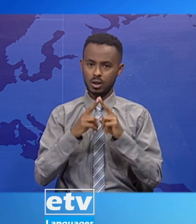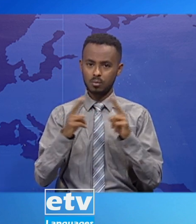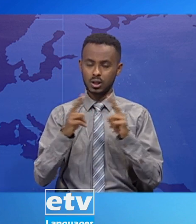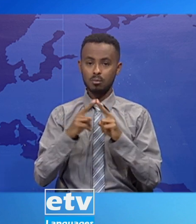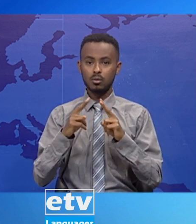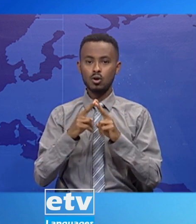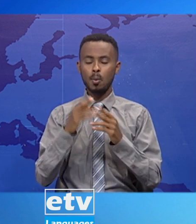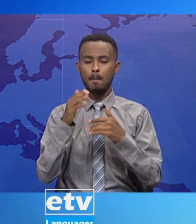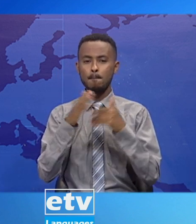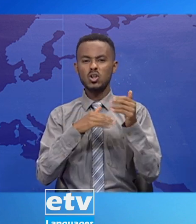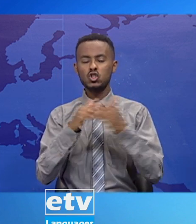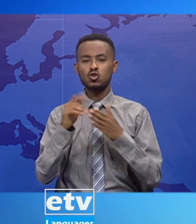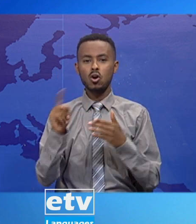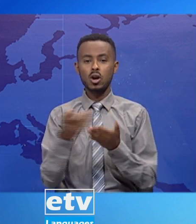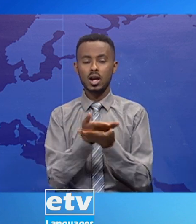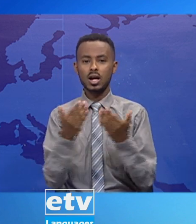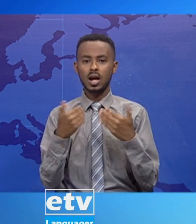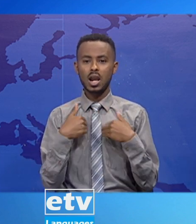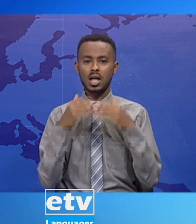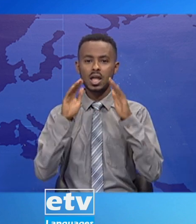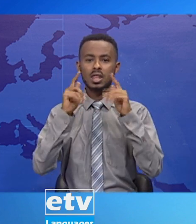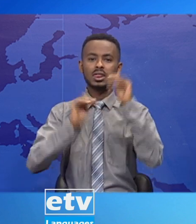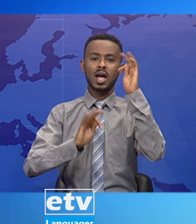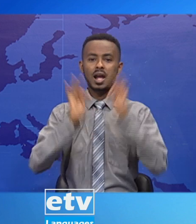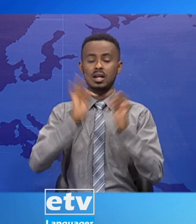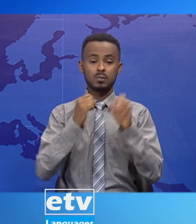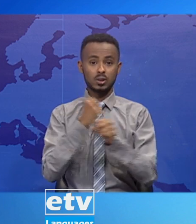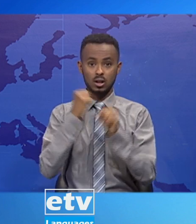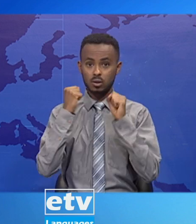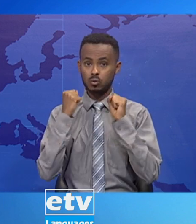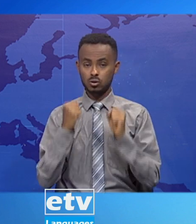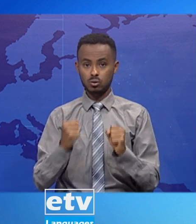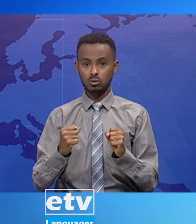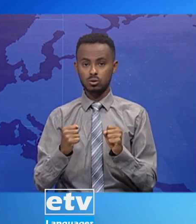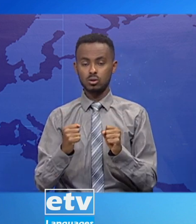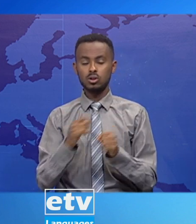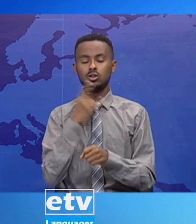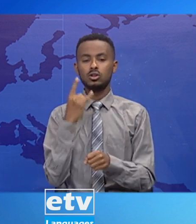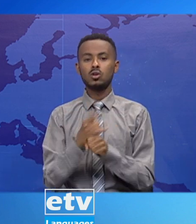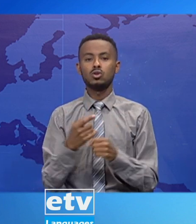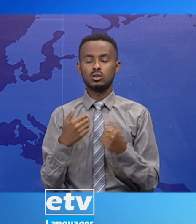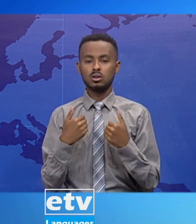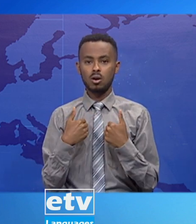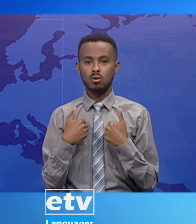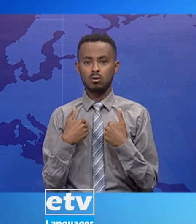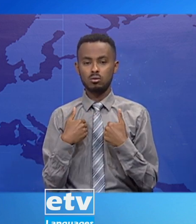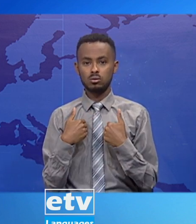በጣም ምቹ የሆነ ነገር ካለ ታሪክ መስራት የሚችሉ ዜጎች እንዳሉን